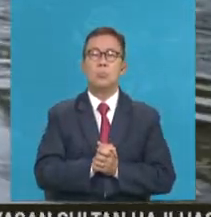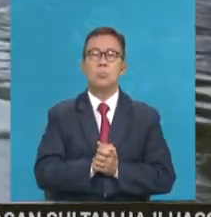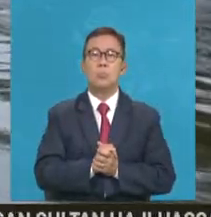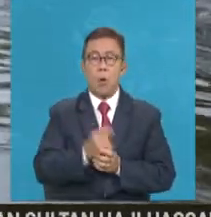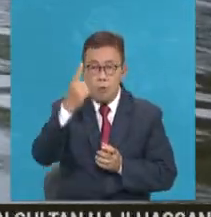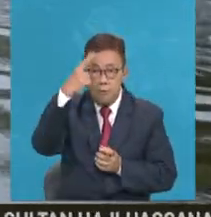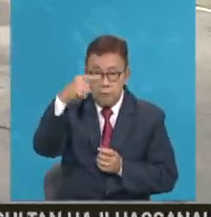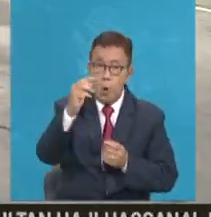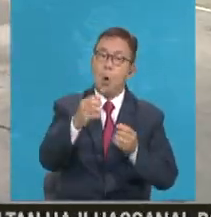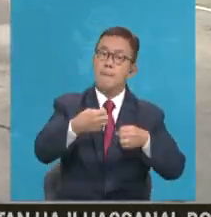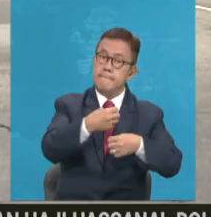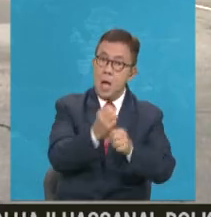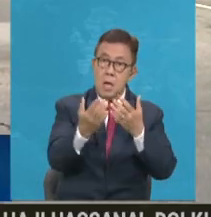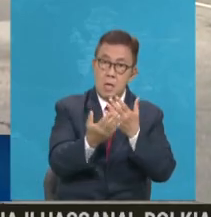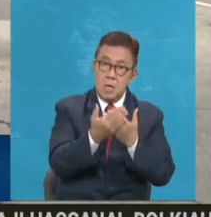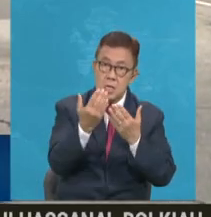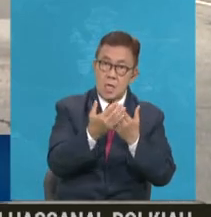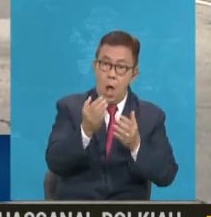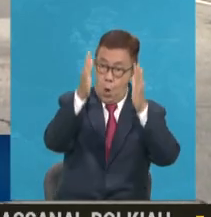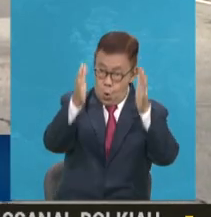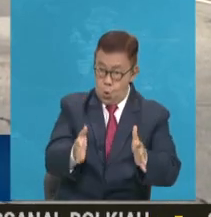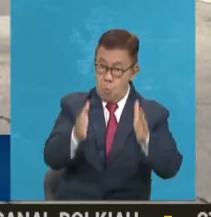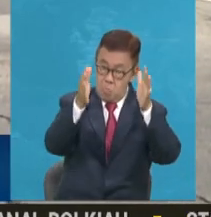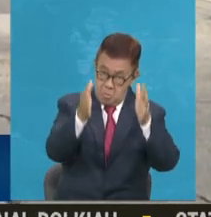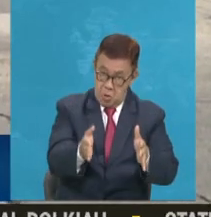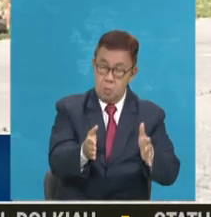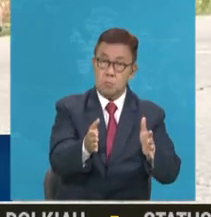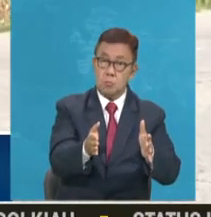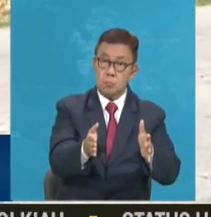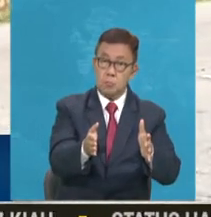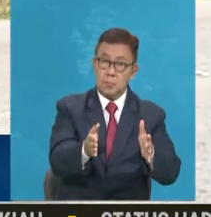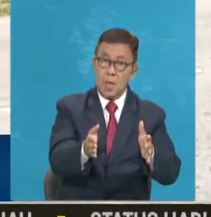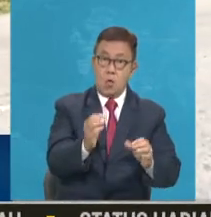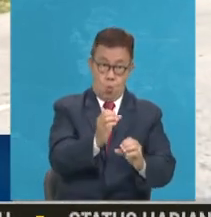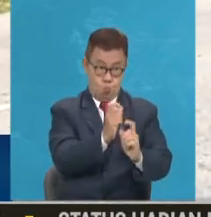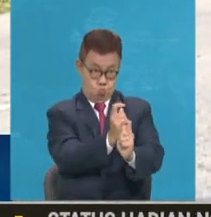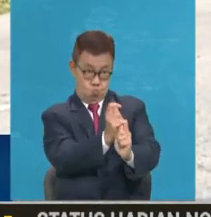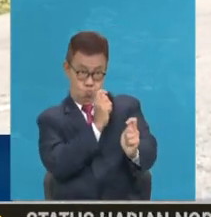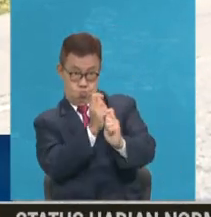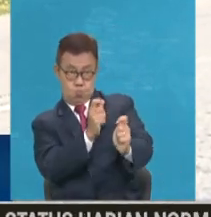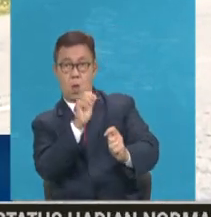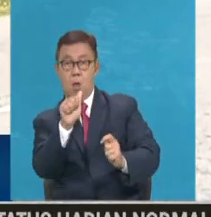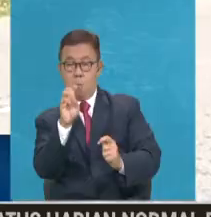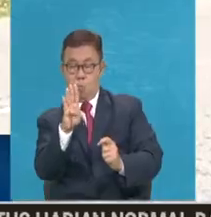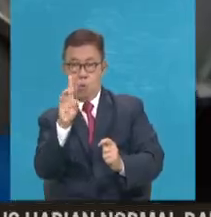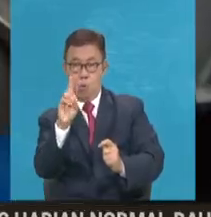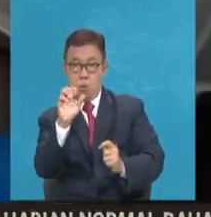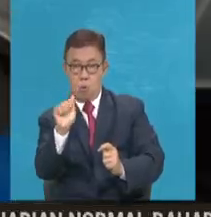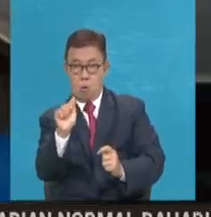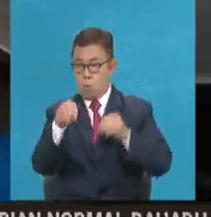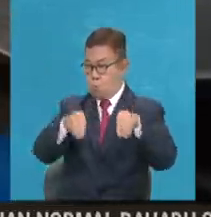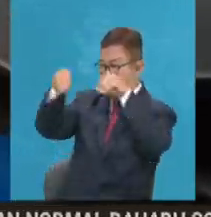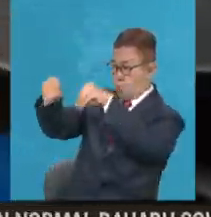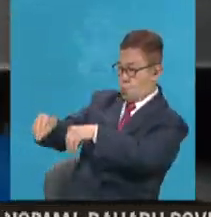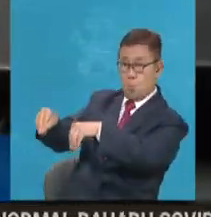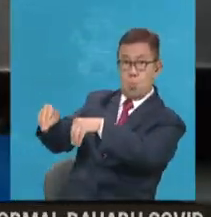bagi memudahkan pengangkutan untuk penduduk yang terjedas truk angkatan bersenjata di Raja Brunei abdp ditempatkan